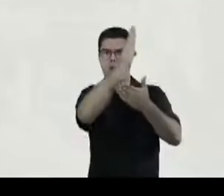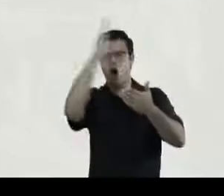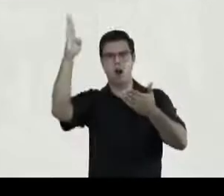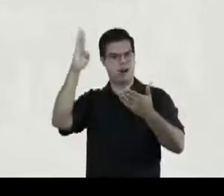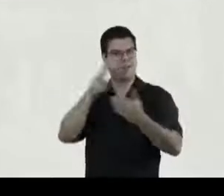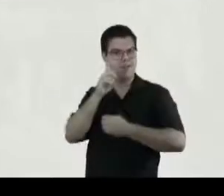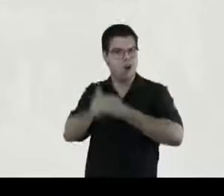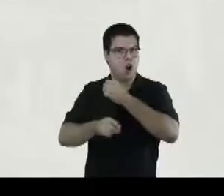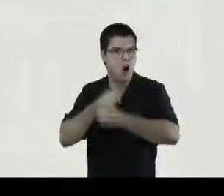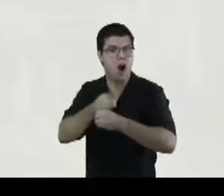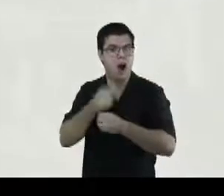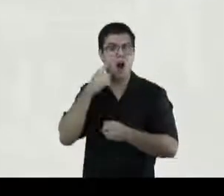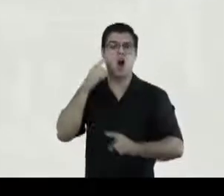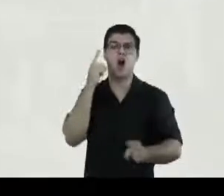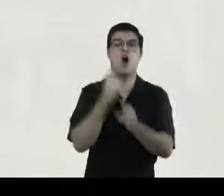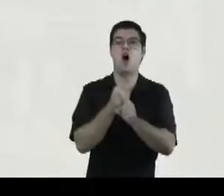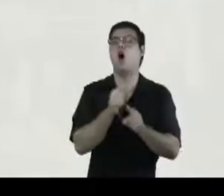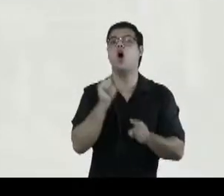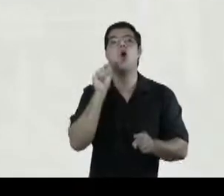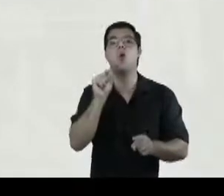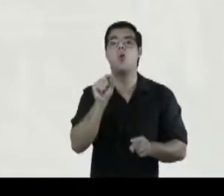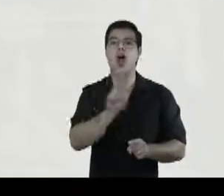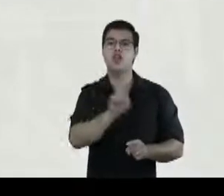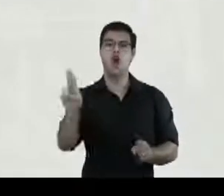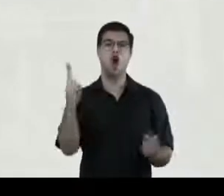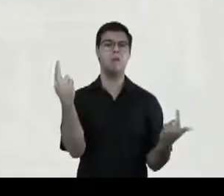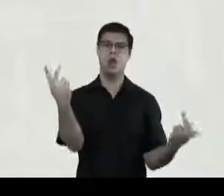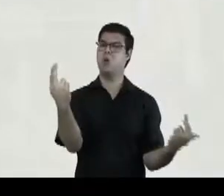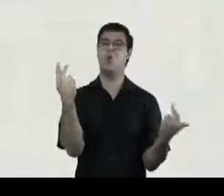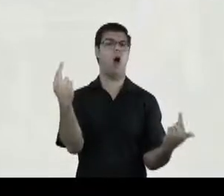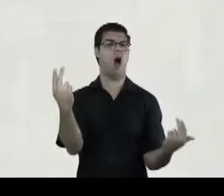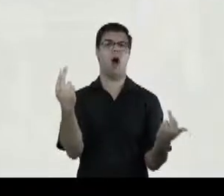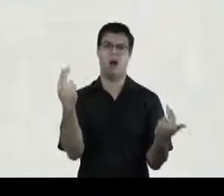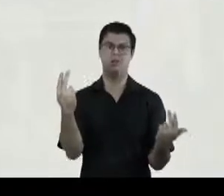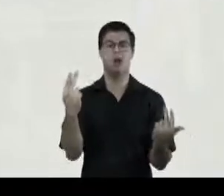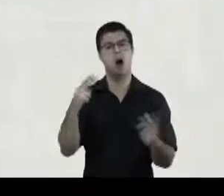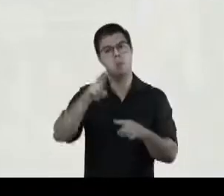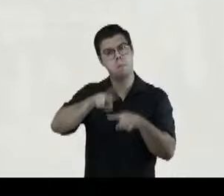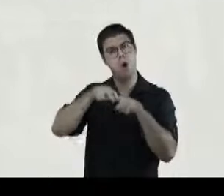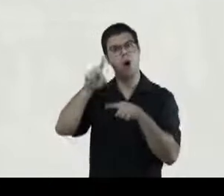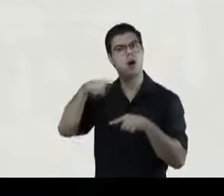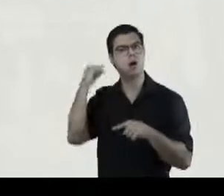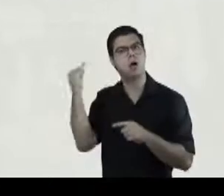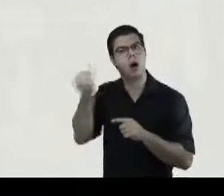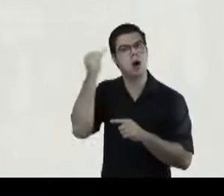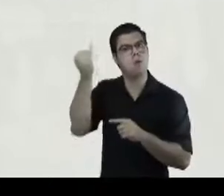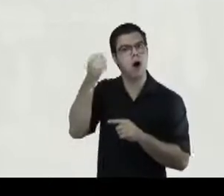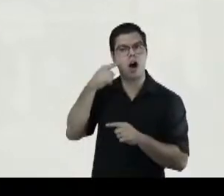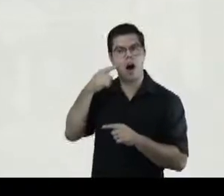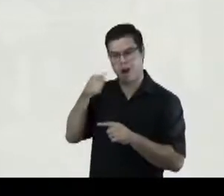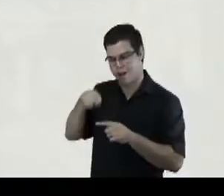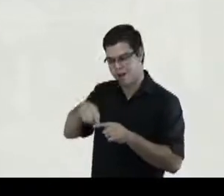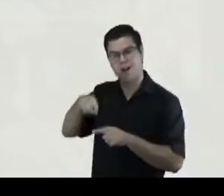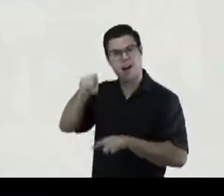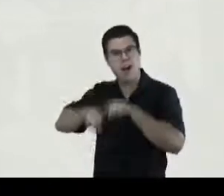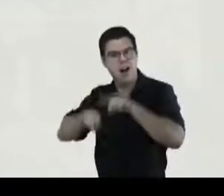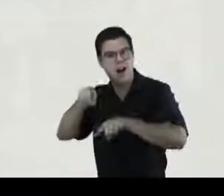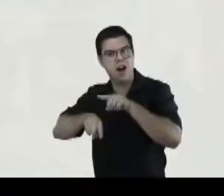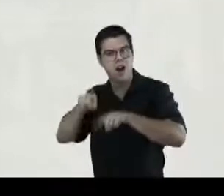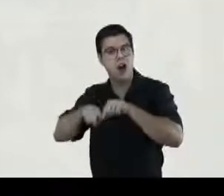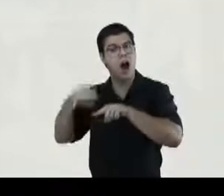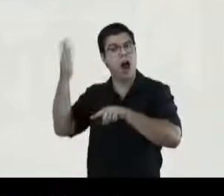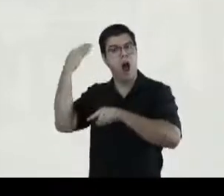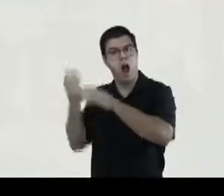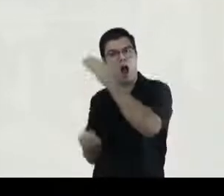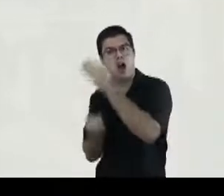résultats. D'où vraiment l'importance pour les outils qui ne sont pas créés par les bibliothécaires, qui ne sont pas les